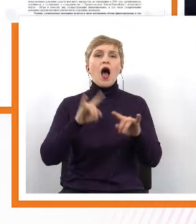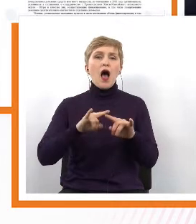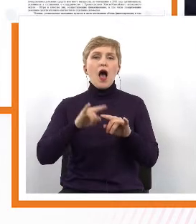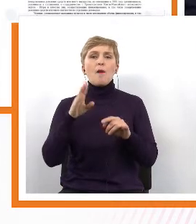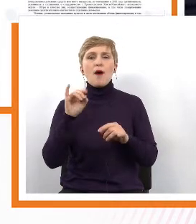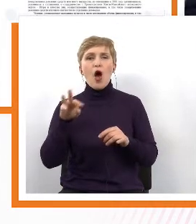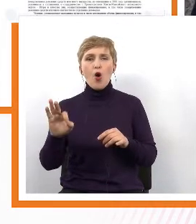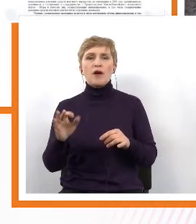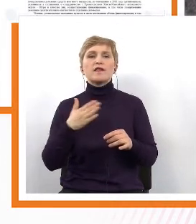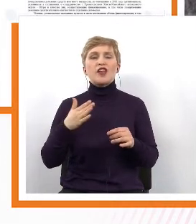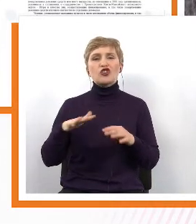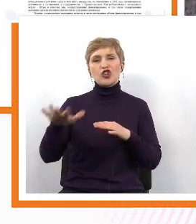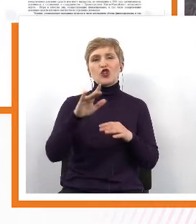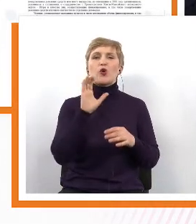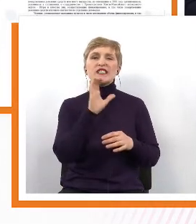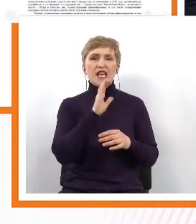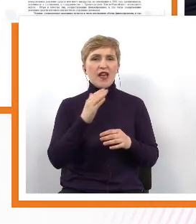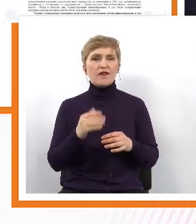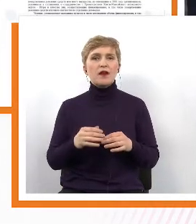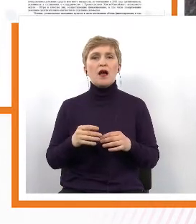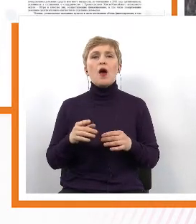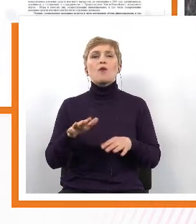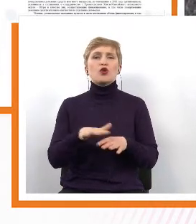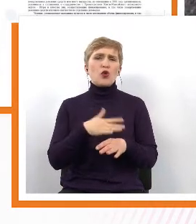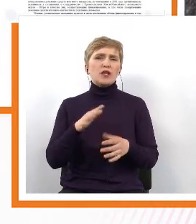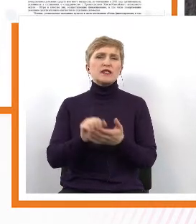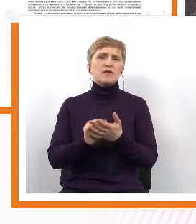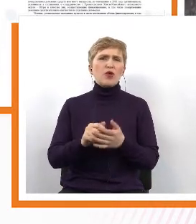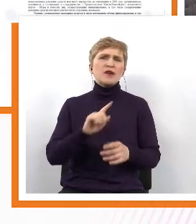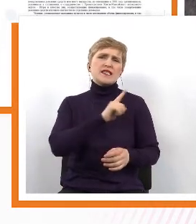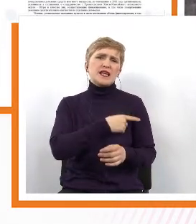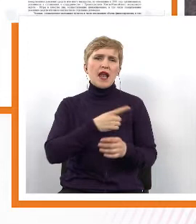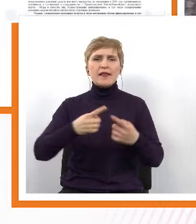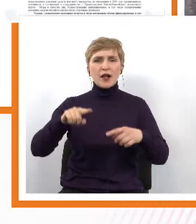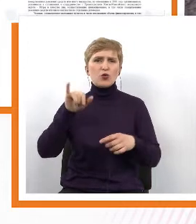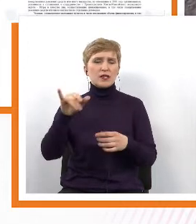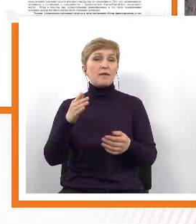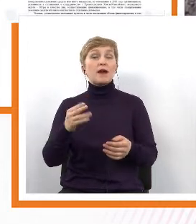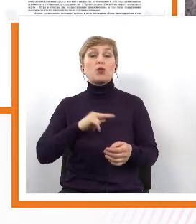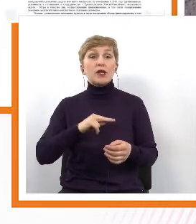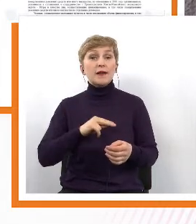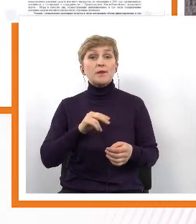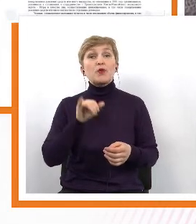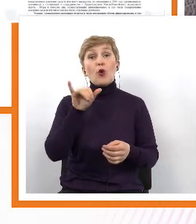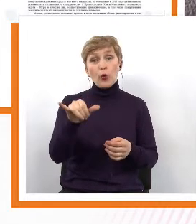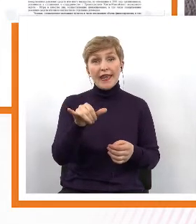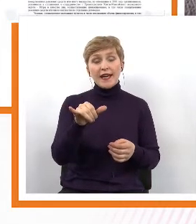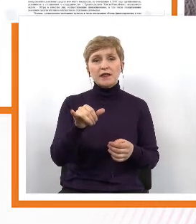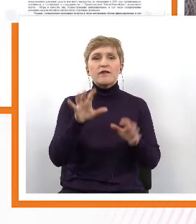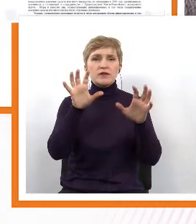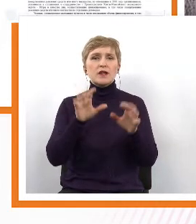наша территория северная, которой мы долго занимаемся, у нас очень сильное деление там работает. Значит, там у них в